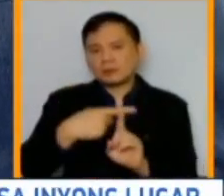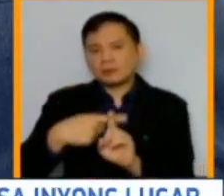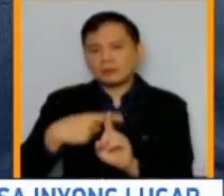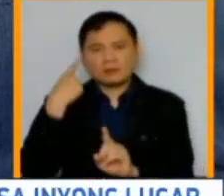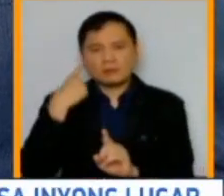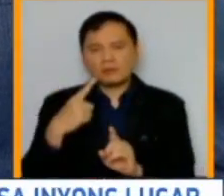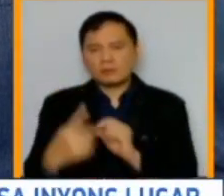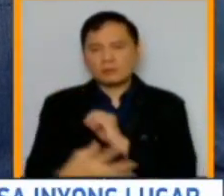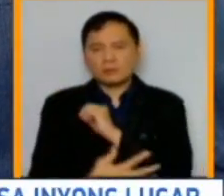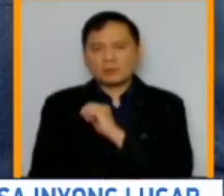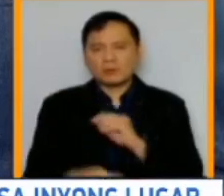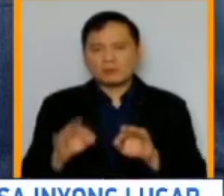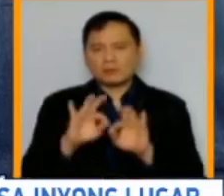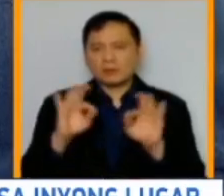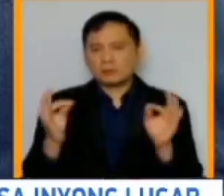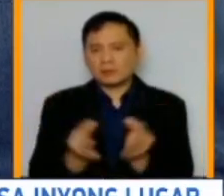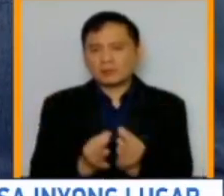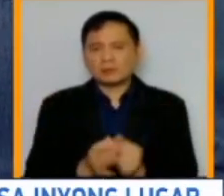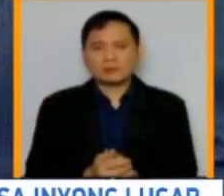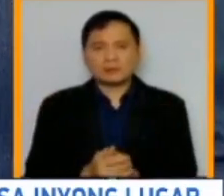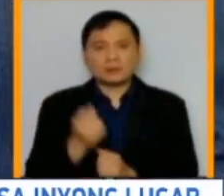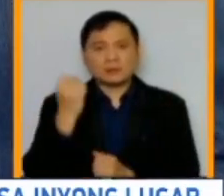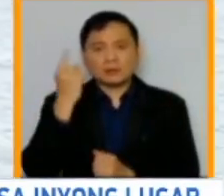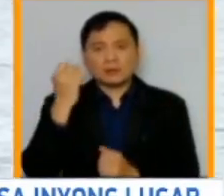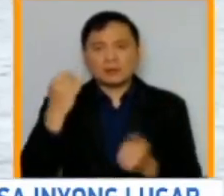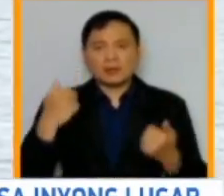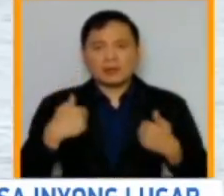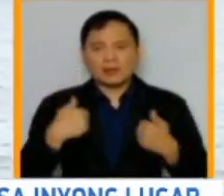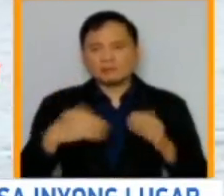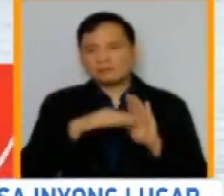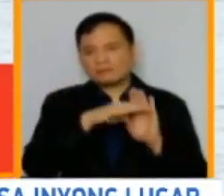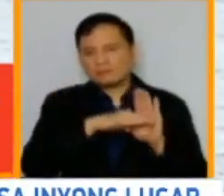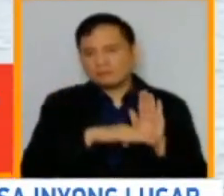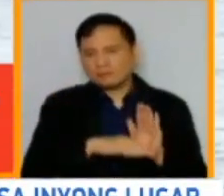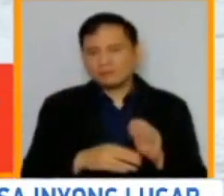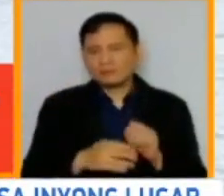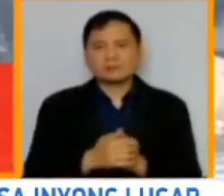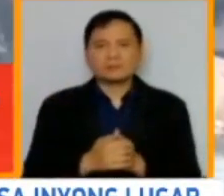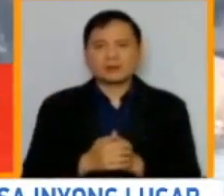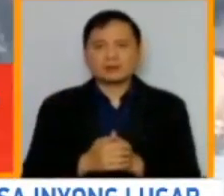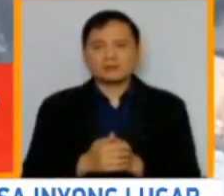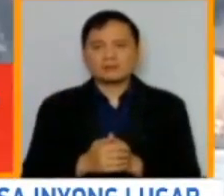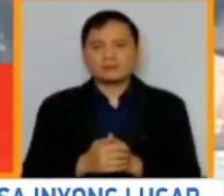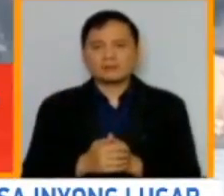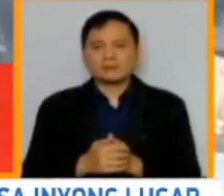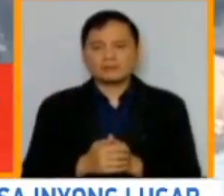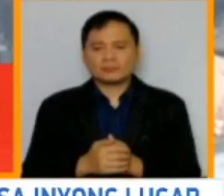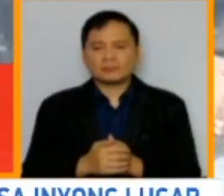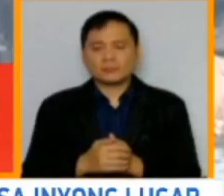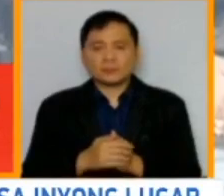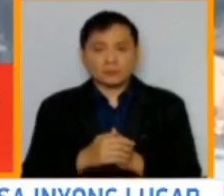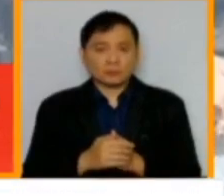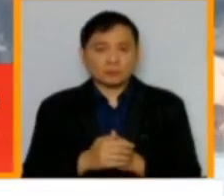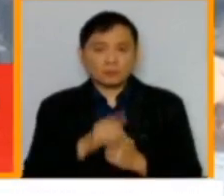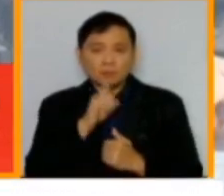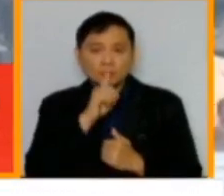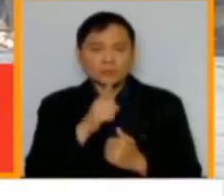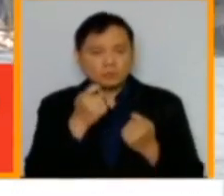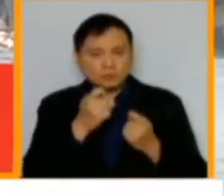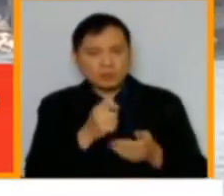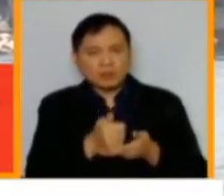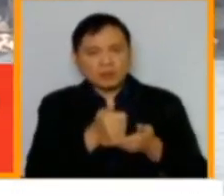ang Conditional Cash Transfer Program. Laing po nito maibsan na epekto ng sunod-sunod na big-time oil price hike at kapalit ng